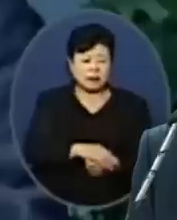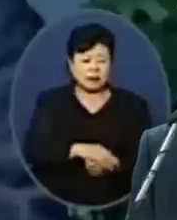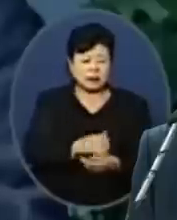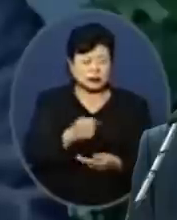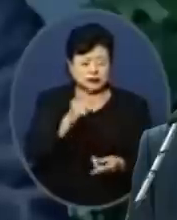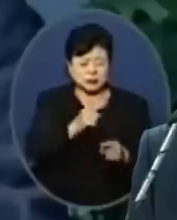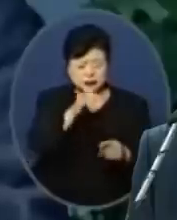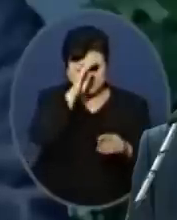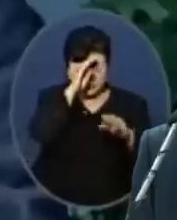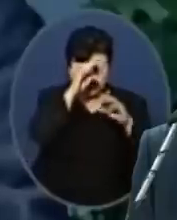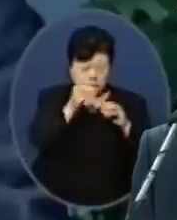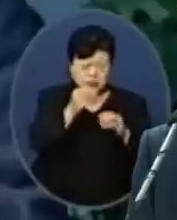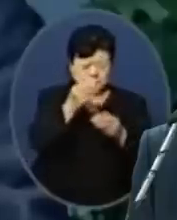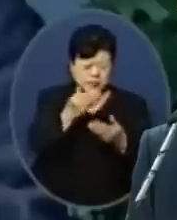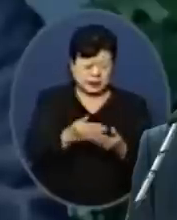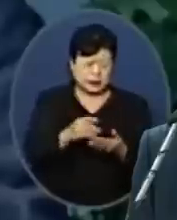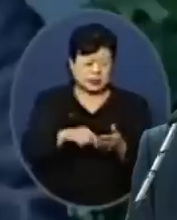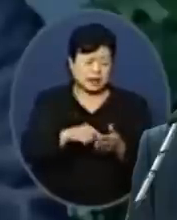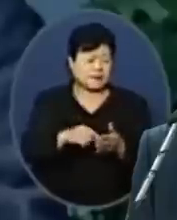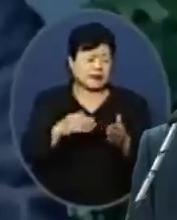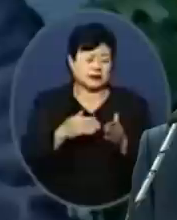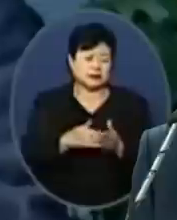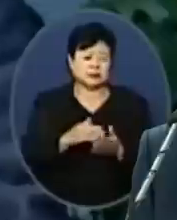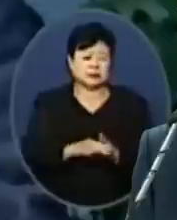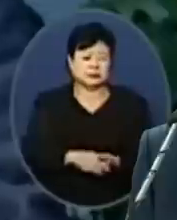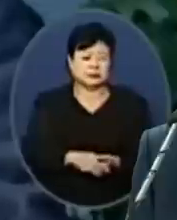채찍에 맞으심으로 다 청산하신 것입니다.